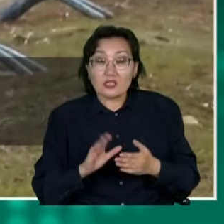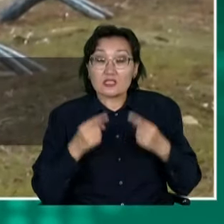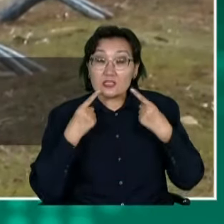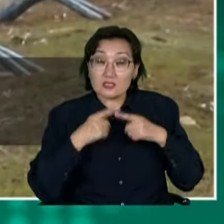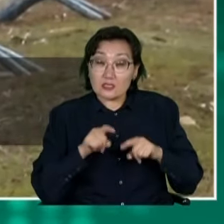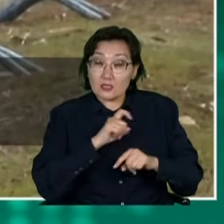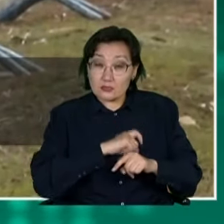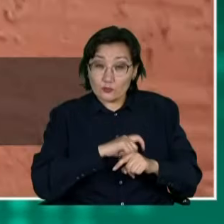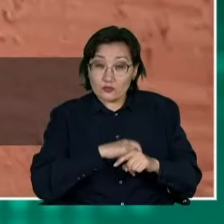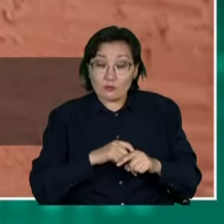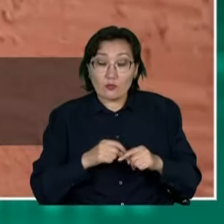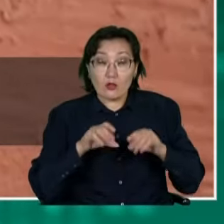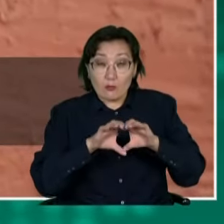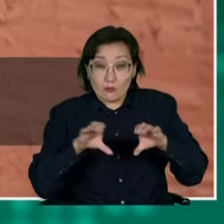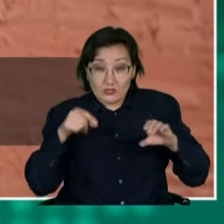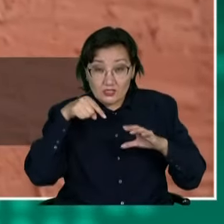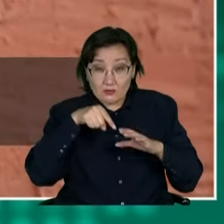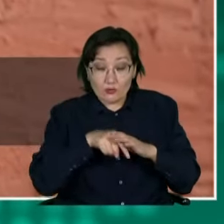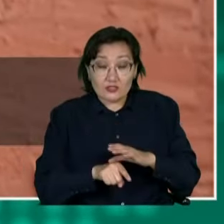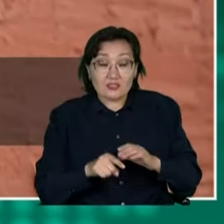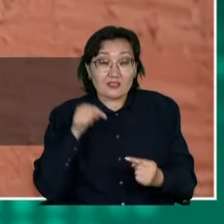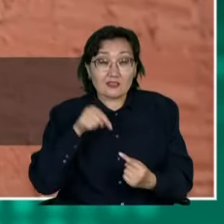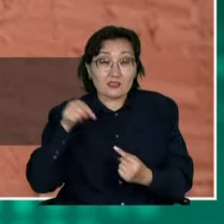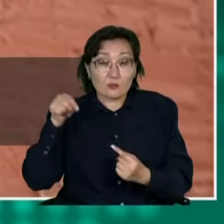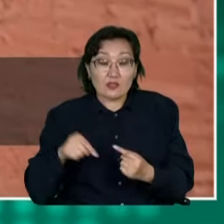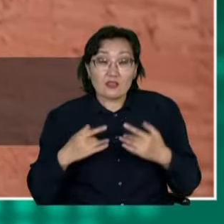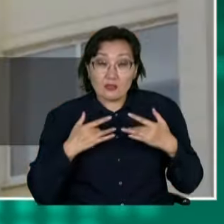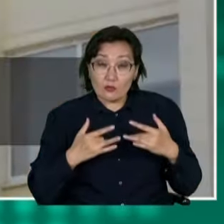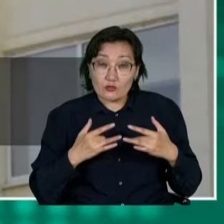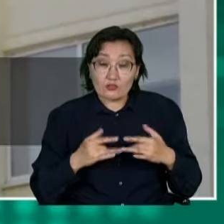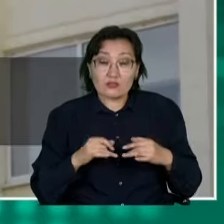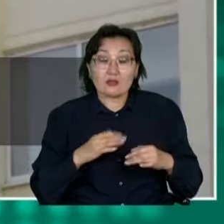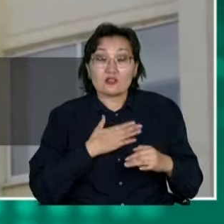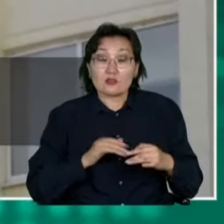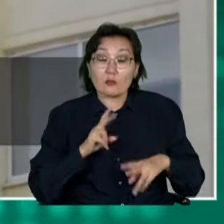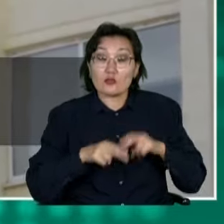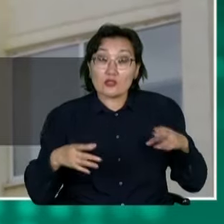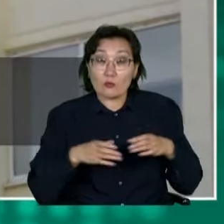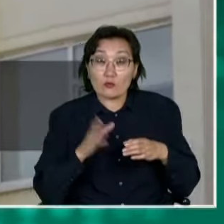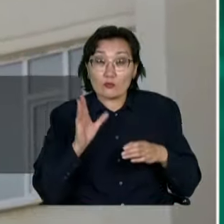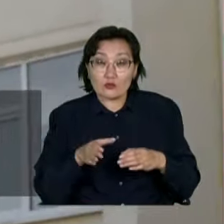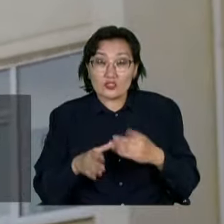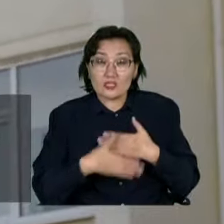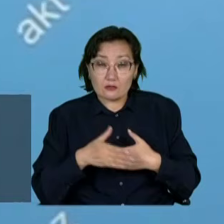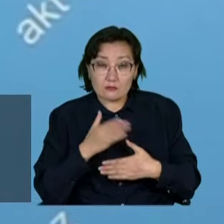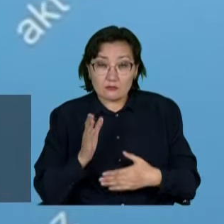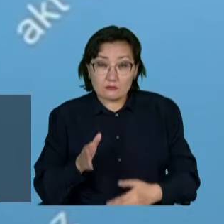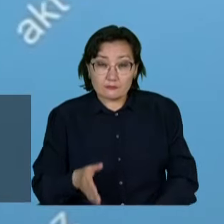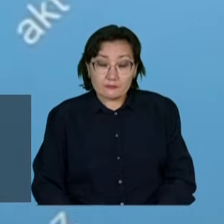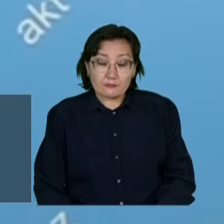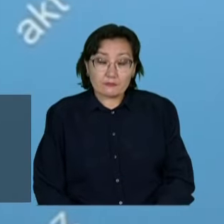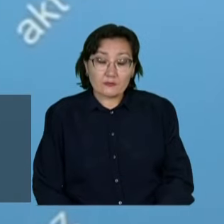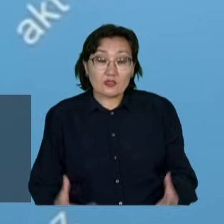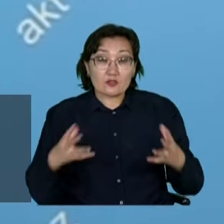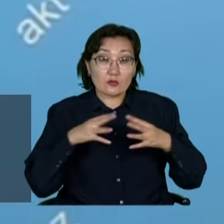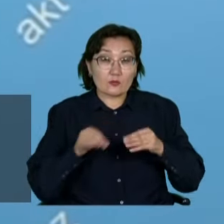технические характеристики бетонных блоков фундамента не соответствовали требованиям. Недобросовестных застройщиков будут судить. В